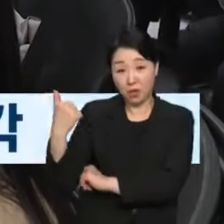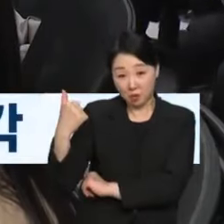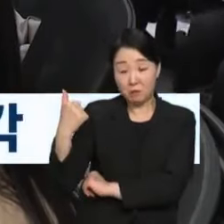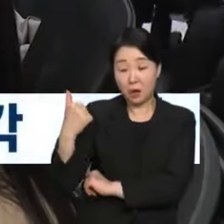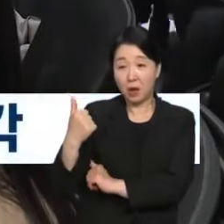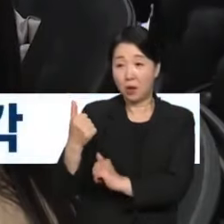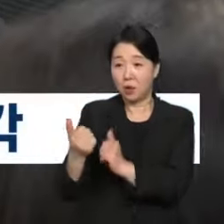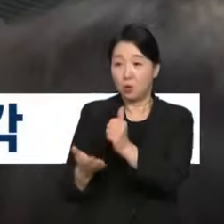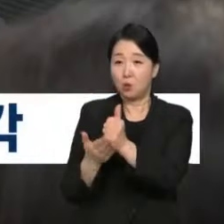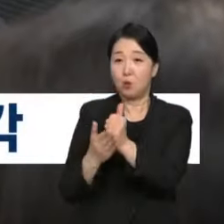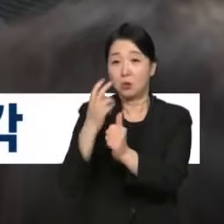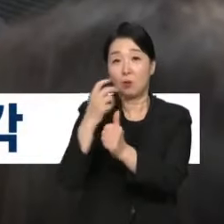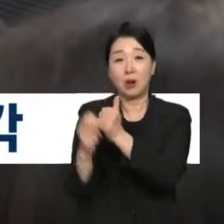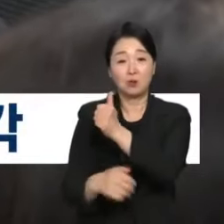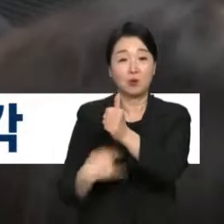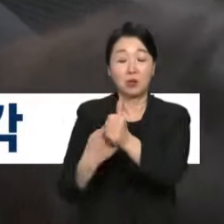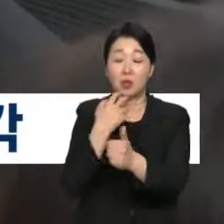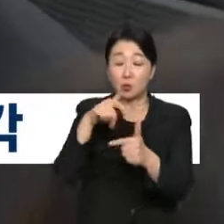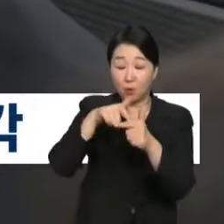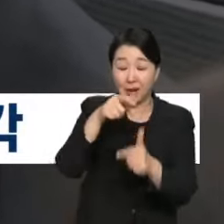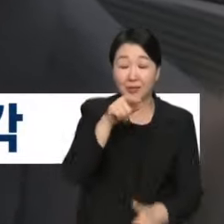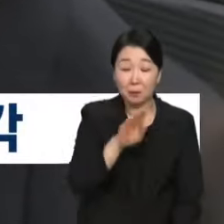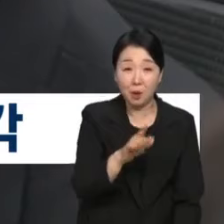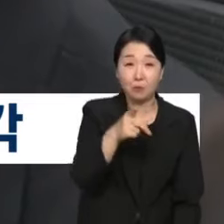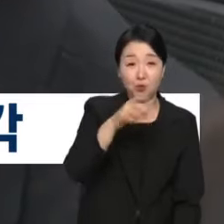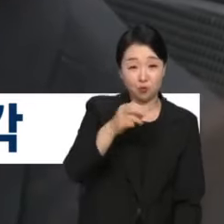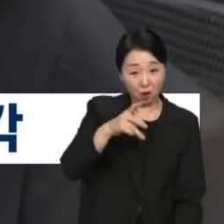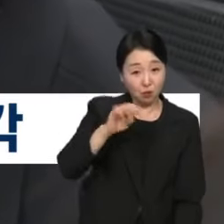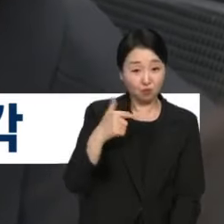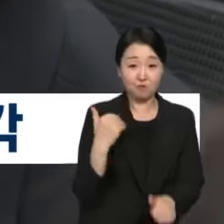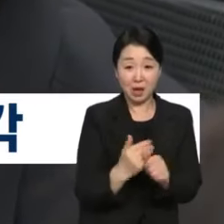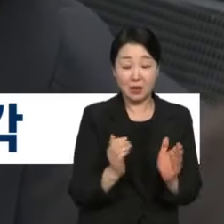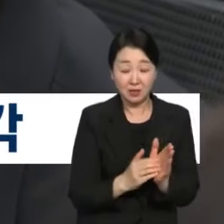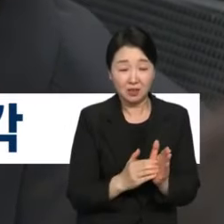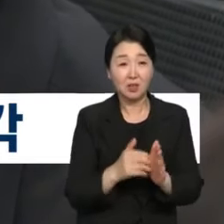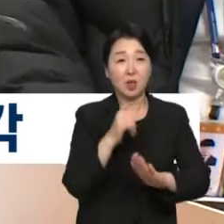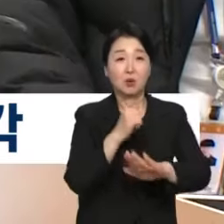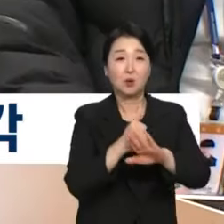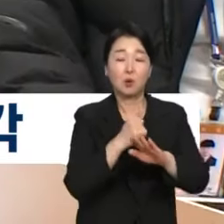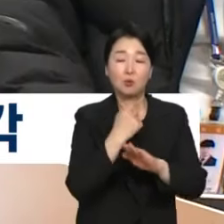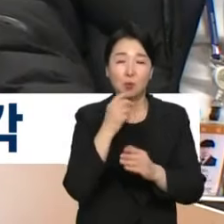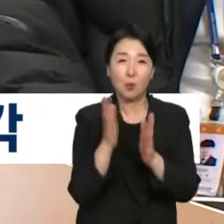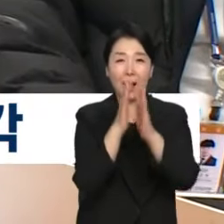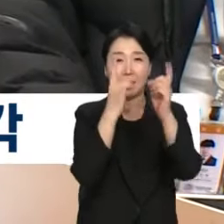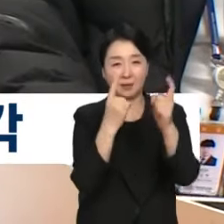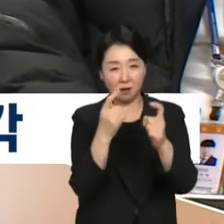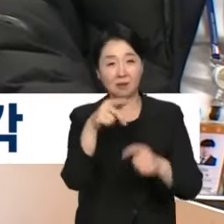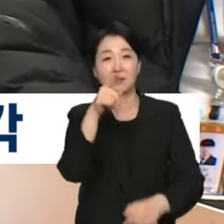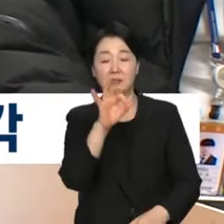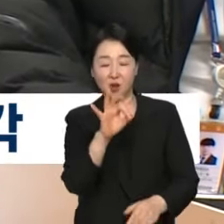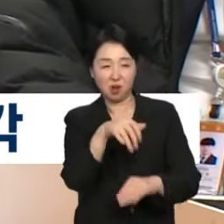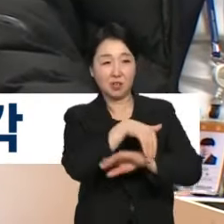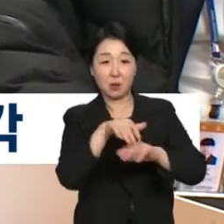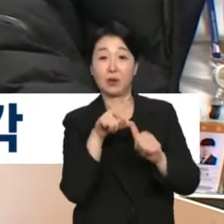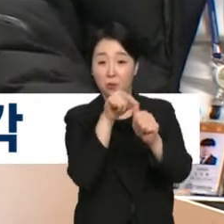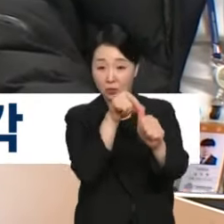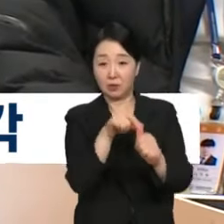공관위는 앞서 서울 강남병에서 컷오프된 유경준 의원을 험지인 경기 화성정에 전략